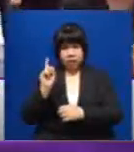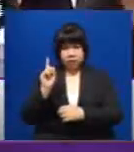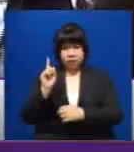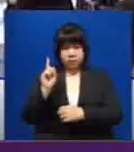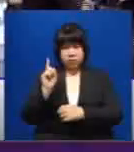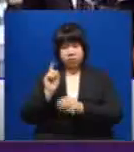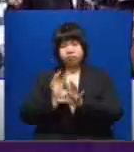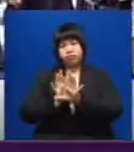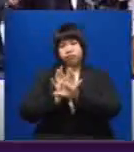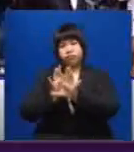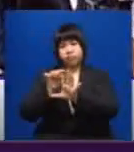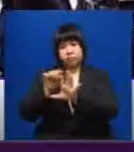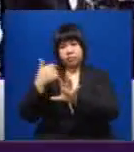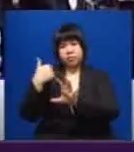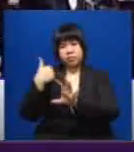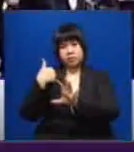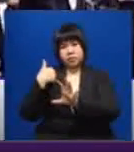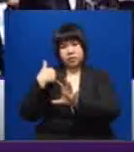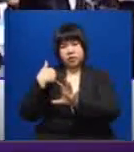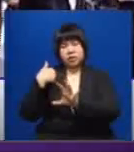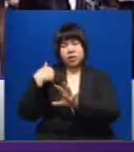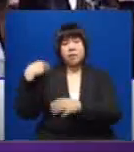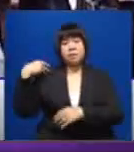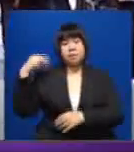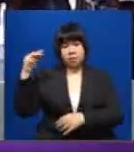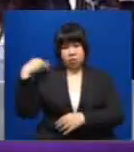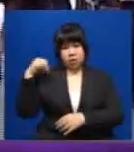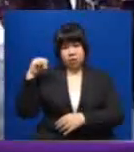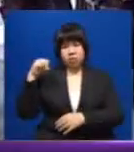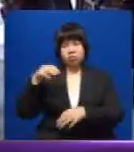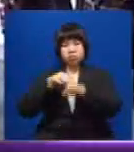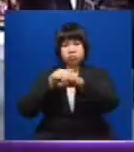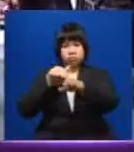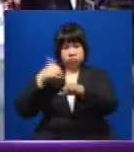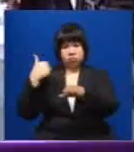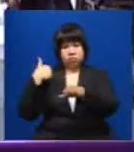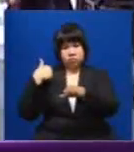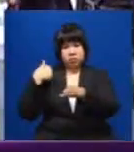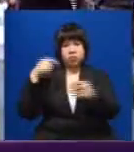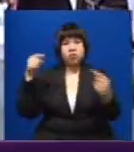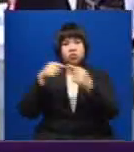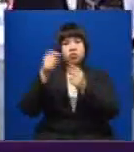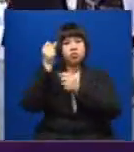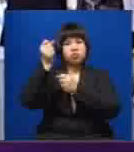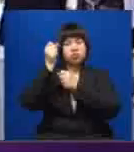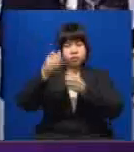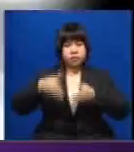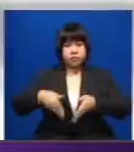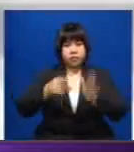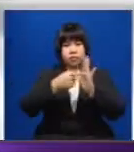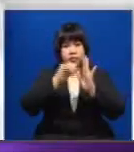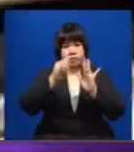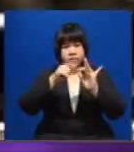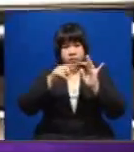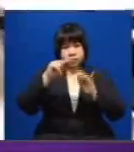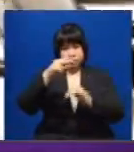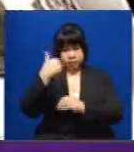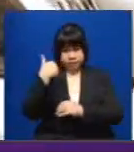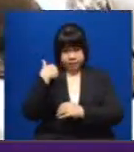พักพวกมาสายมีนใช่ไหมก็ติดกลุ่มชุมนุมที่แจ้งวัฒนะ